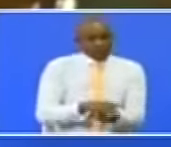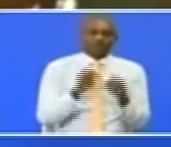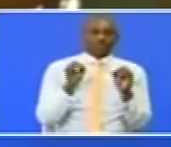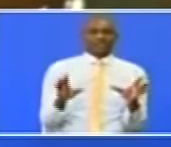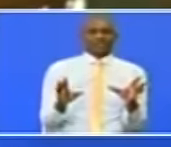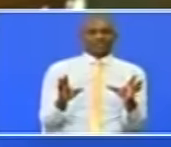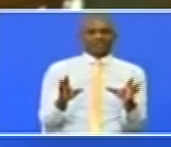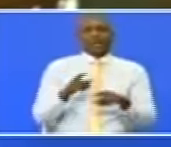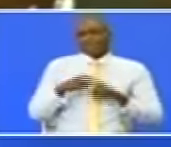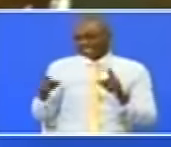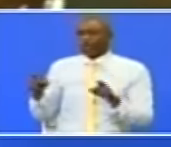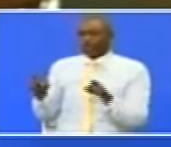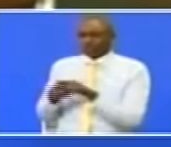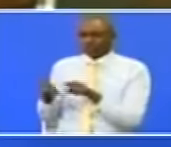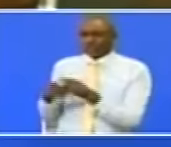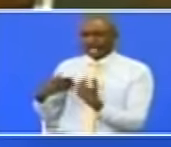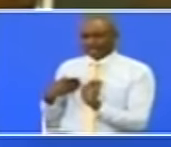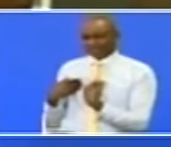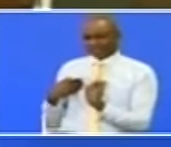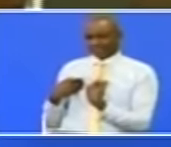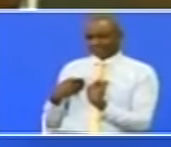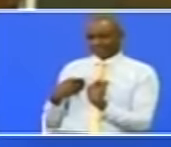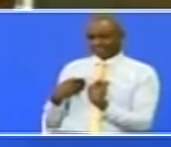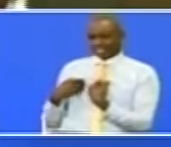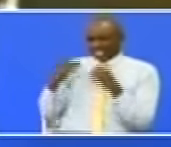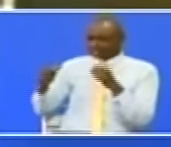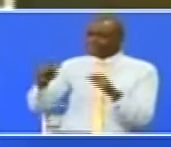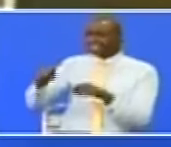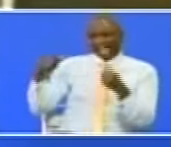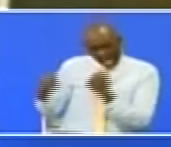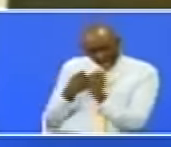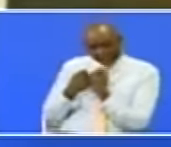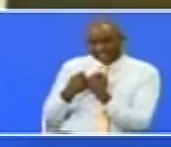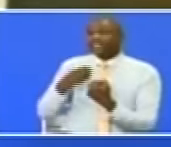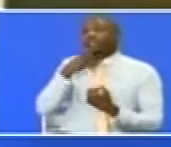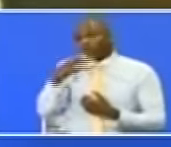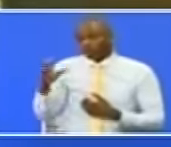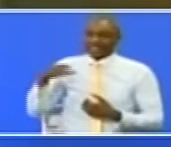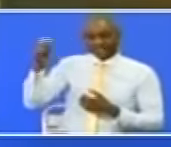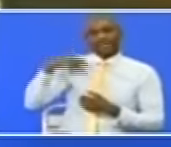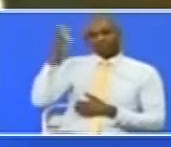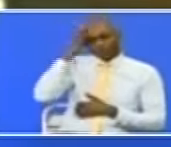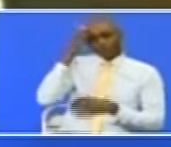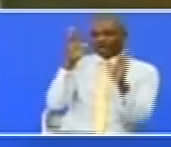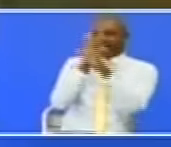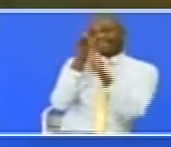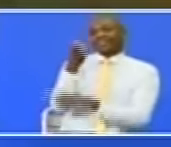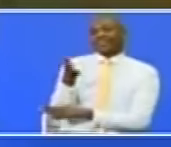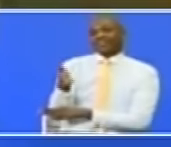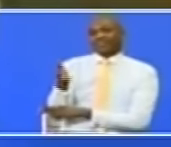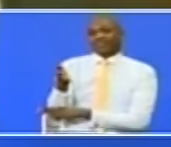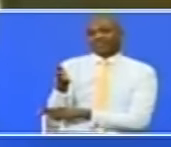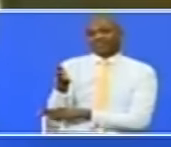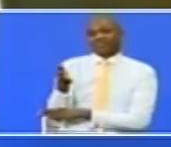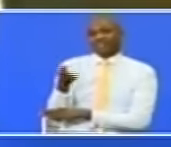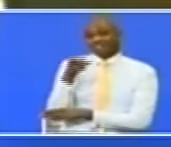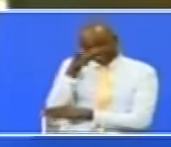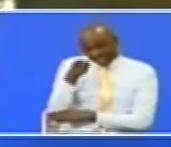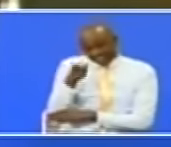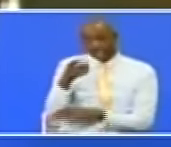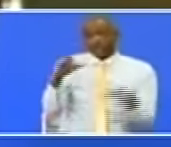kuna wale ambao hata hii habari kama hiyo ikitokea hawataki wengine wajue. Na hiyo ndiyo kazi tunasema ni kazi ya HIV